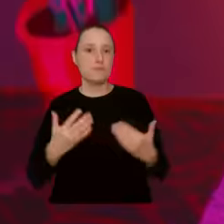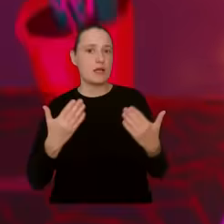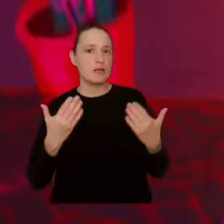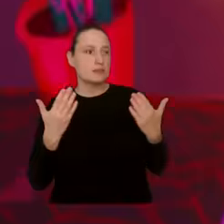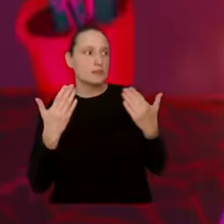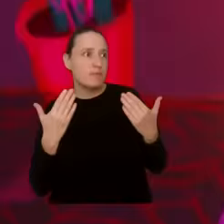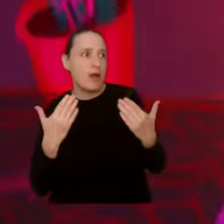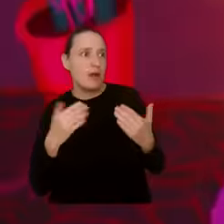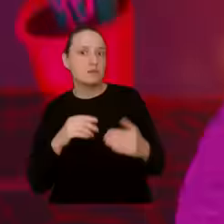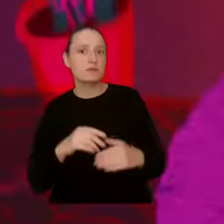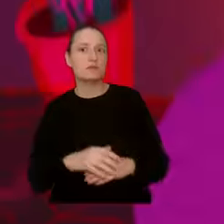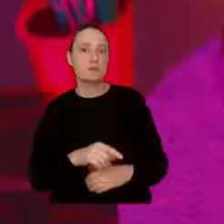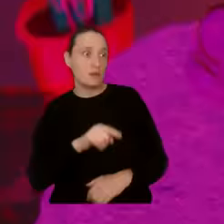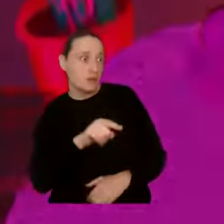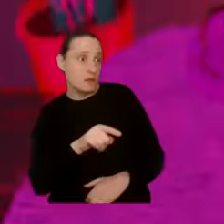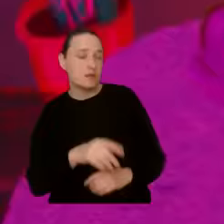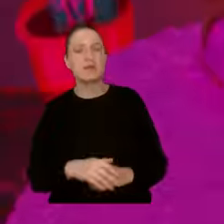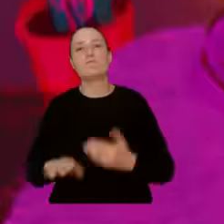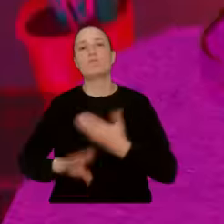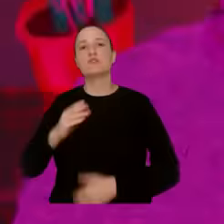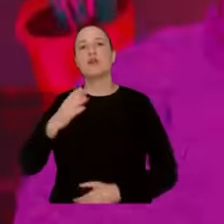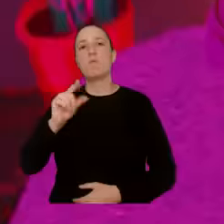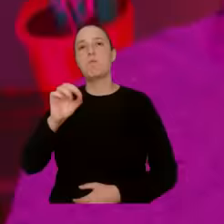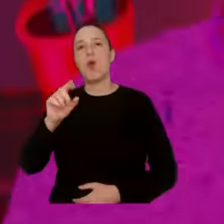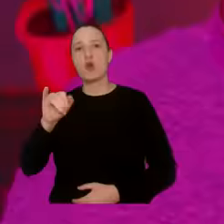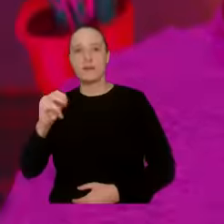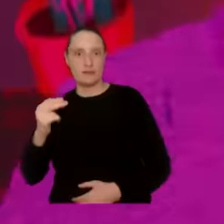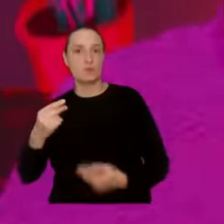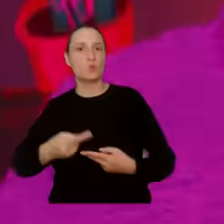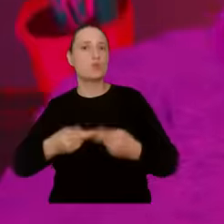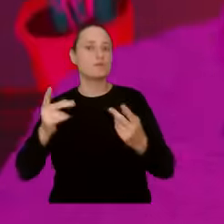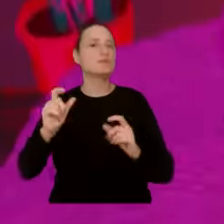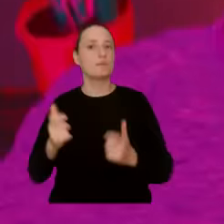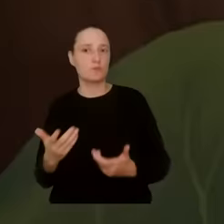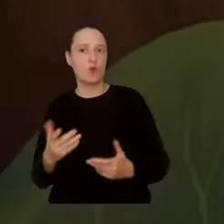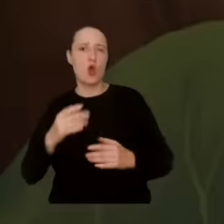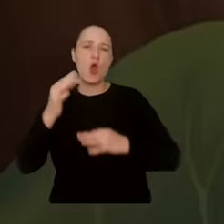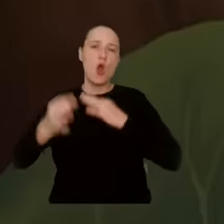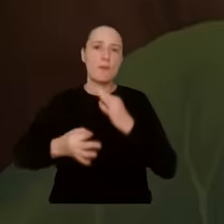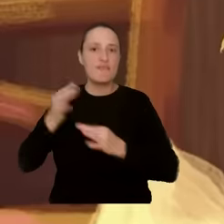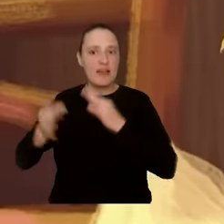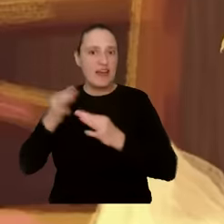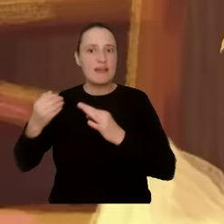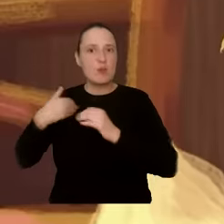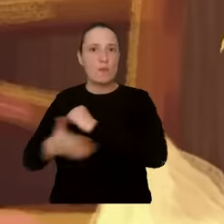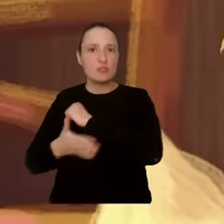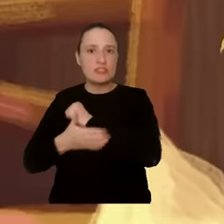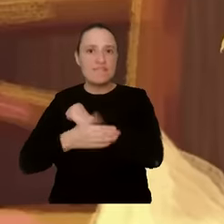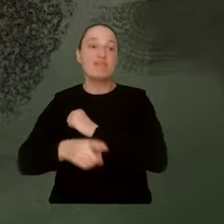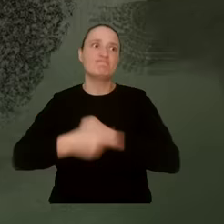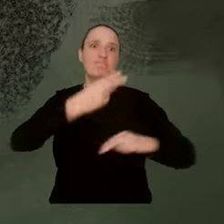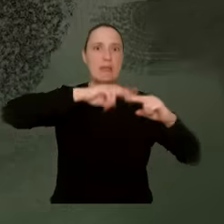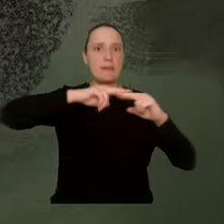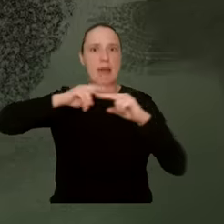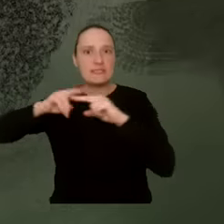To ty? Muzeum POLIN w ramach akcji Żonkile udostępni z kolei oparte na opowiadaniach animacje dla dzieci i młodzieży nawiązujące do